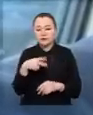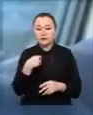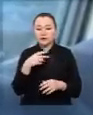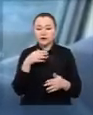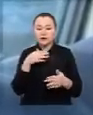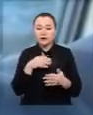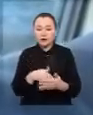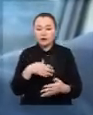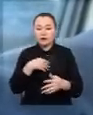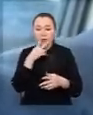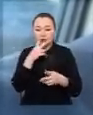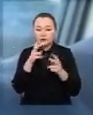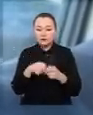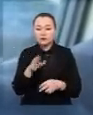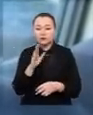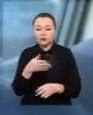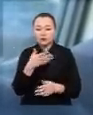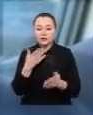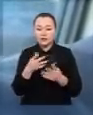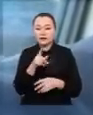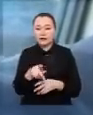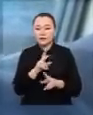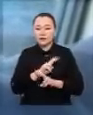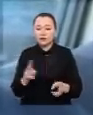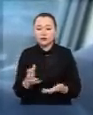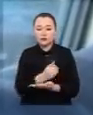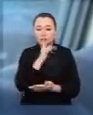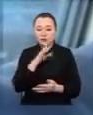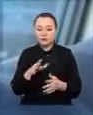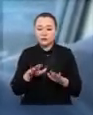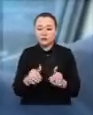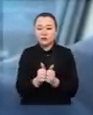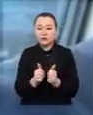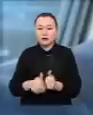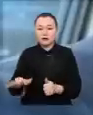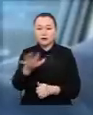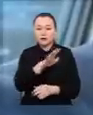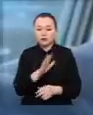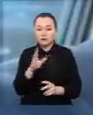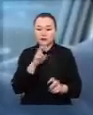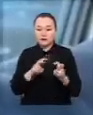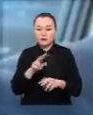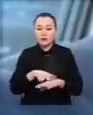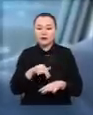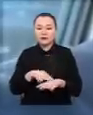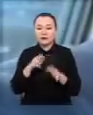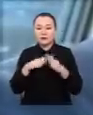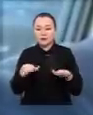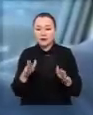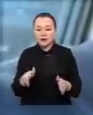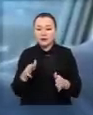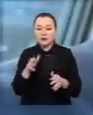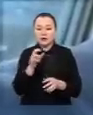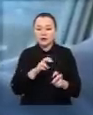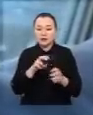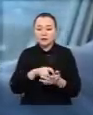Сами осмотрим, посмотрим. Если там никого не найдем, будем смотреть по окрестностям. Больницы, палатки,